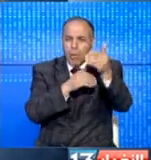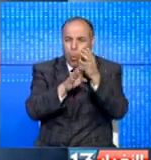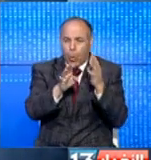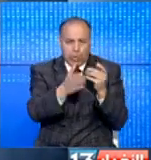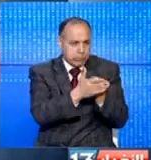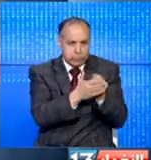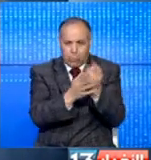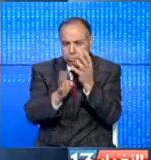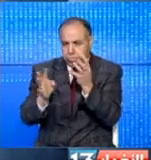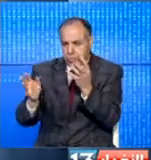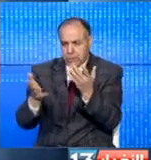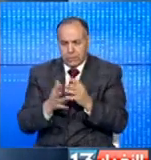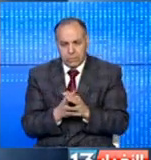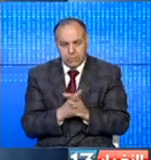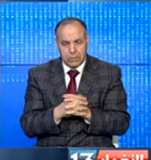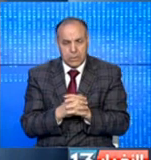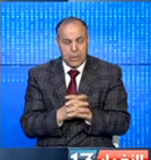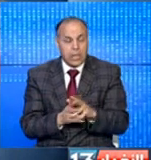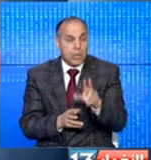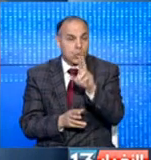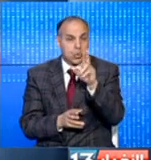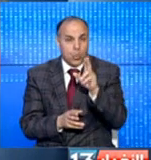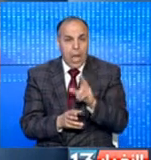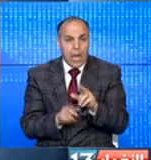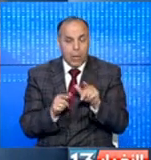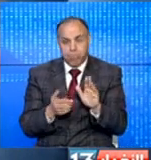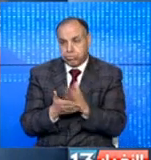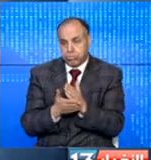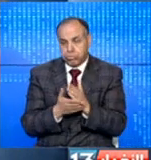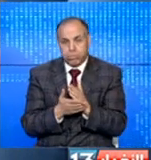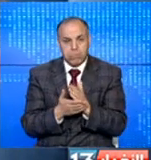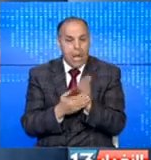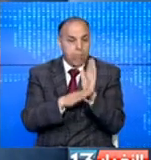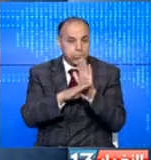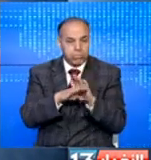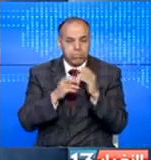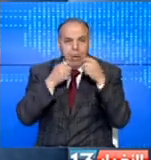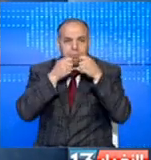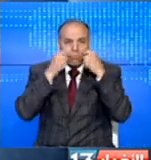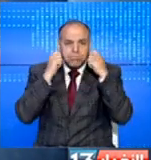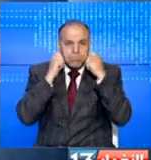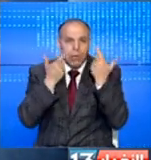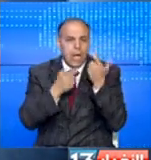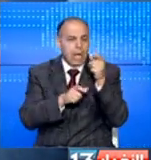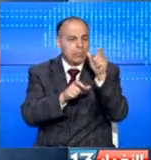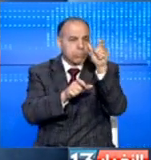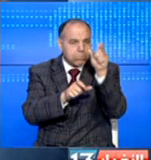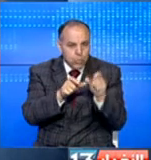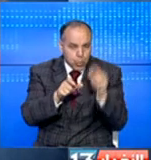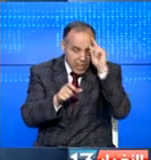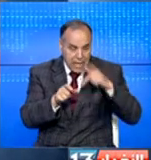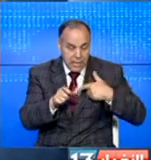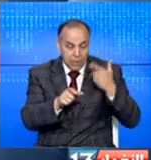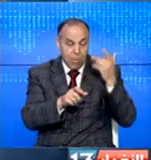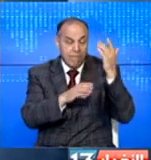شراء الغذائيه وما شابه. سيد رضا، هل حاولتم توفير بعض ادوات الوقايه مثل الكمامات مثلا لفائده